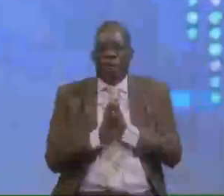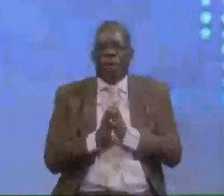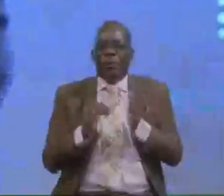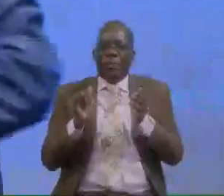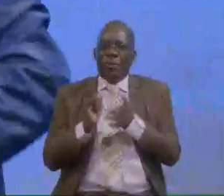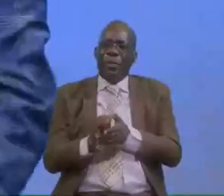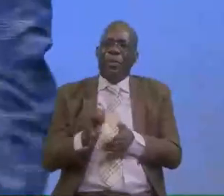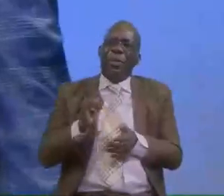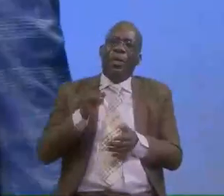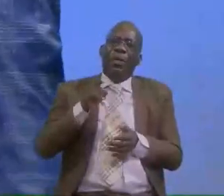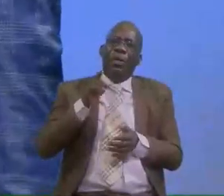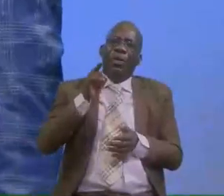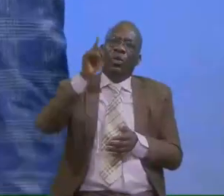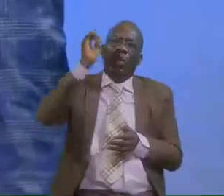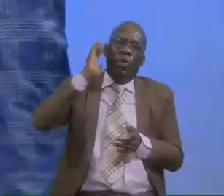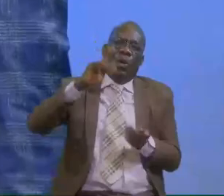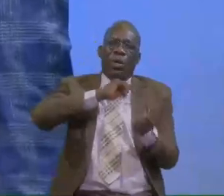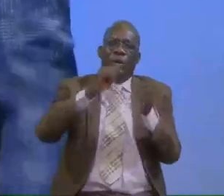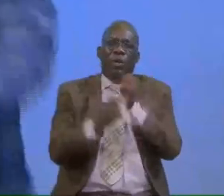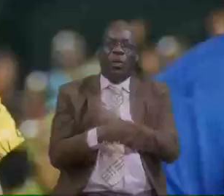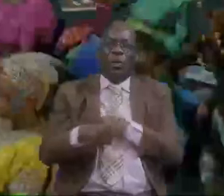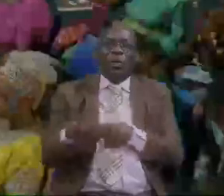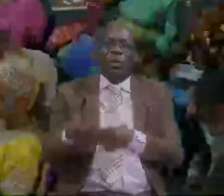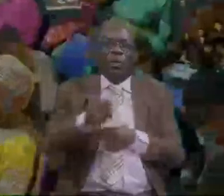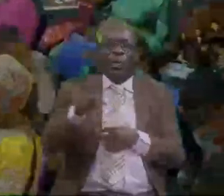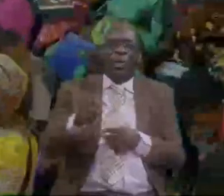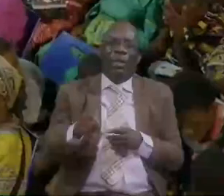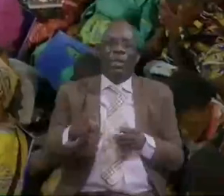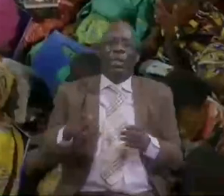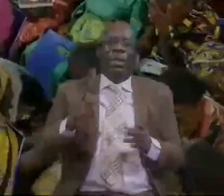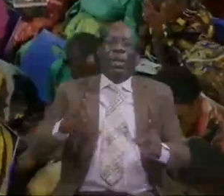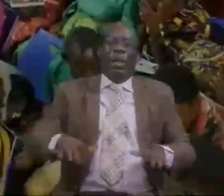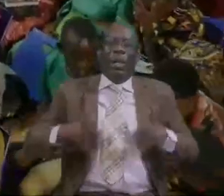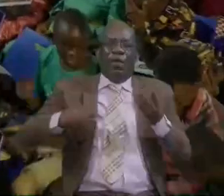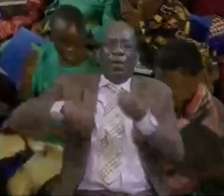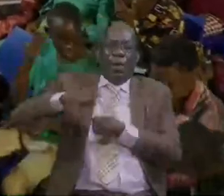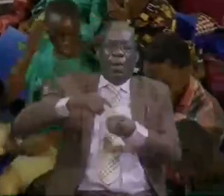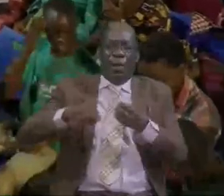tu transformes leur vie maintenant même. Je prie.